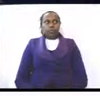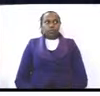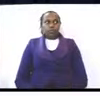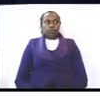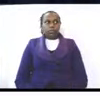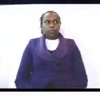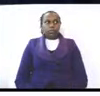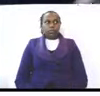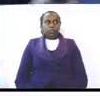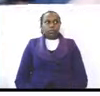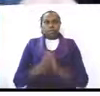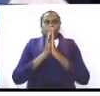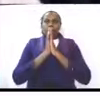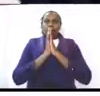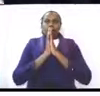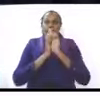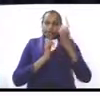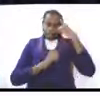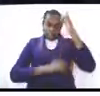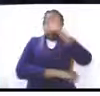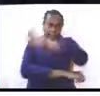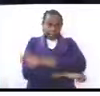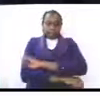Sala ya siku